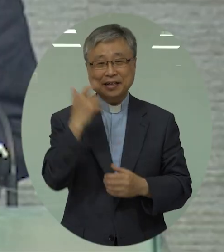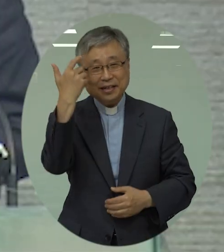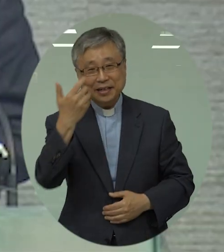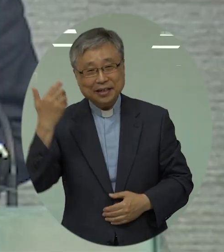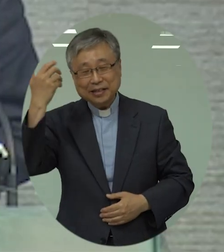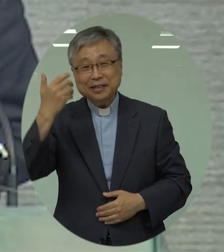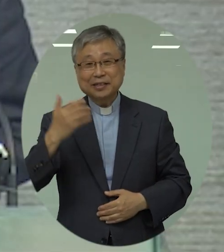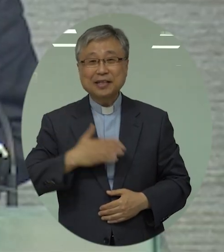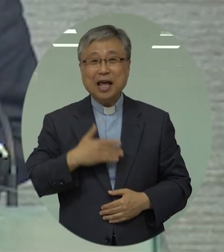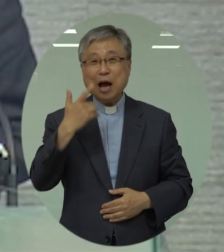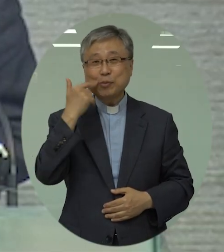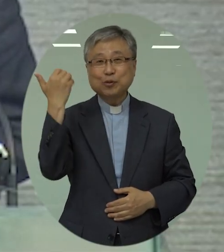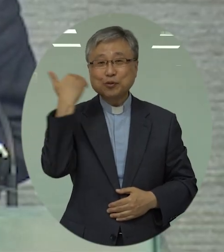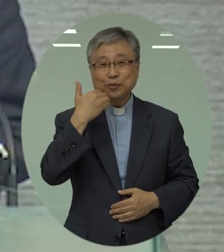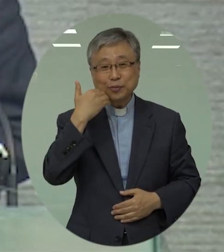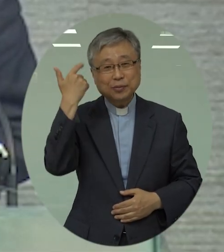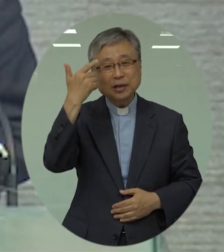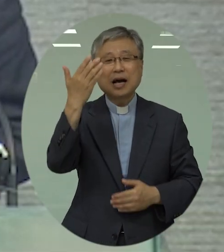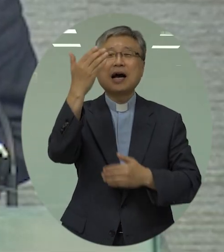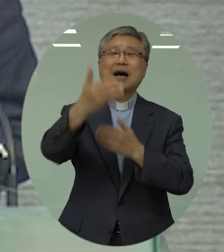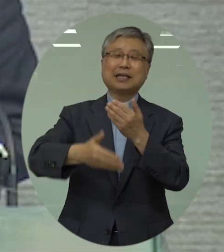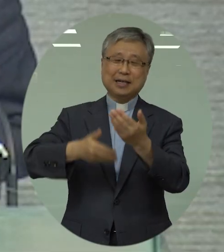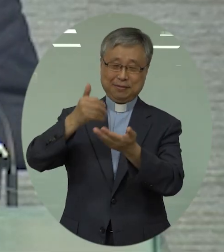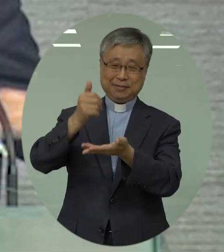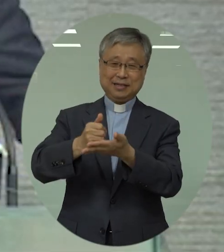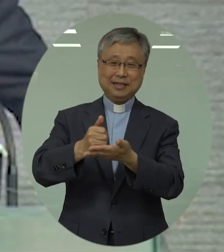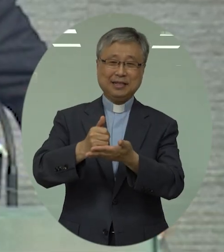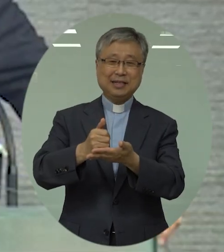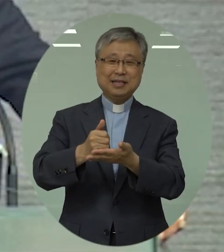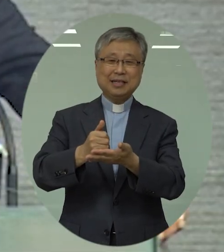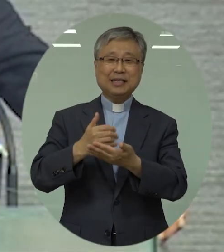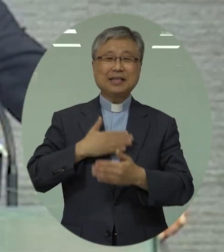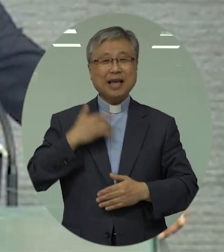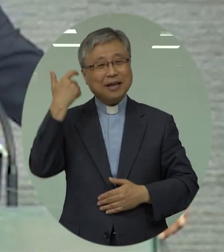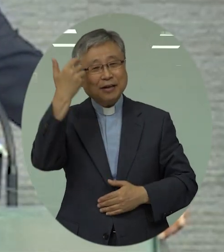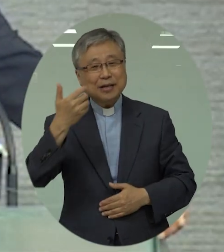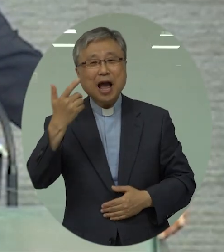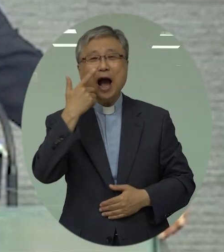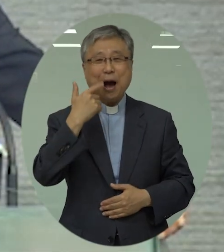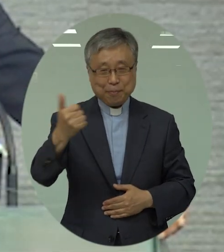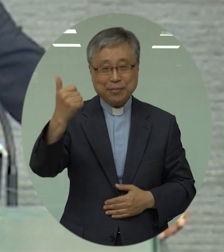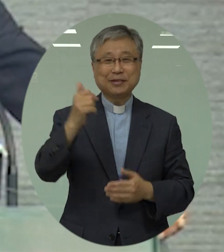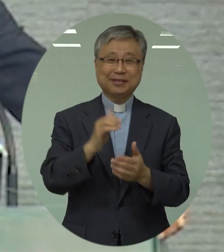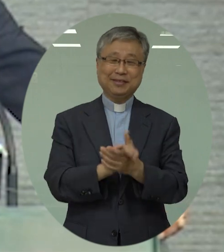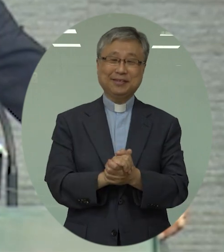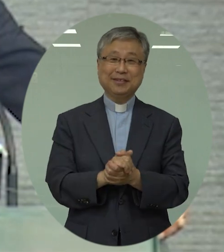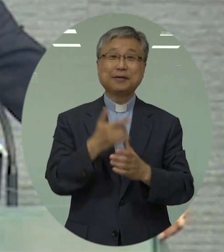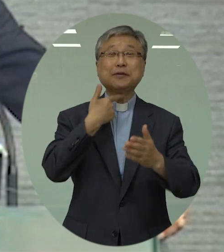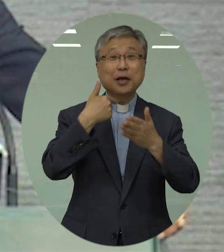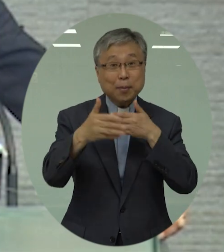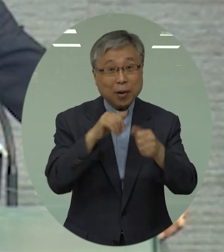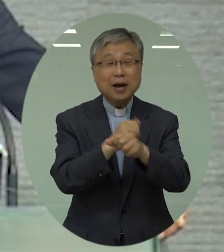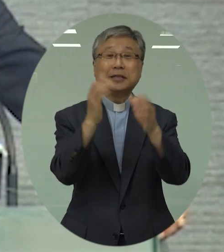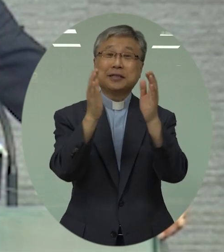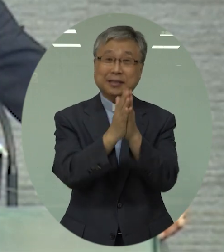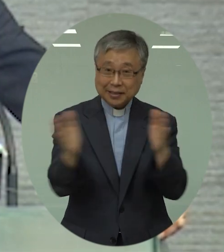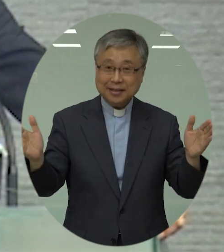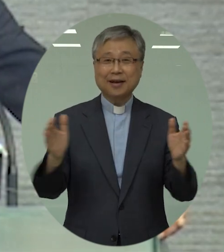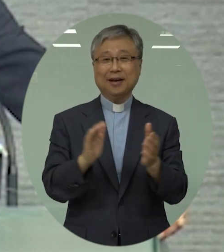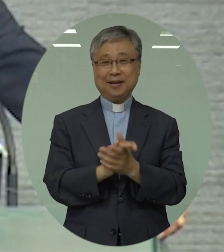영적인 내 아버지는 누구예요? 하나님이시죠. 하나님이 내 영적인 아버지라는 것을 경험하기 시작한.